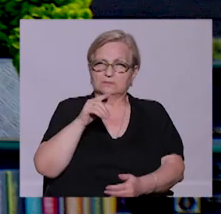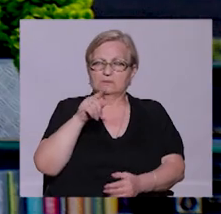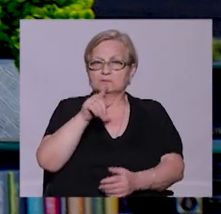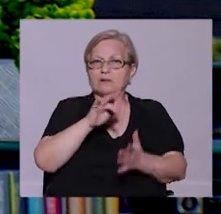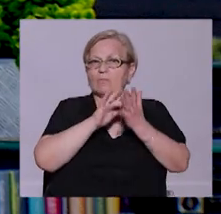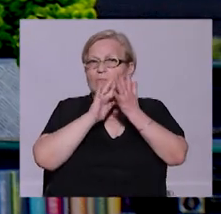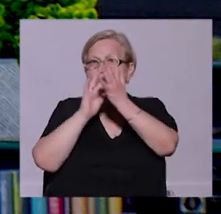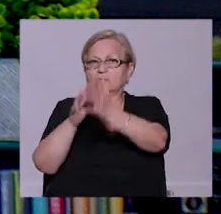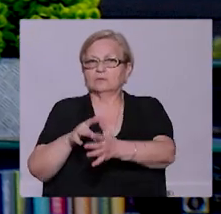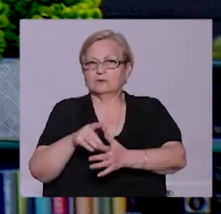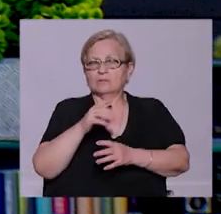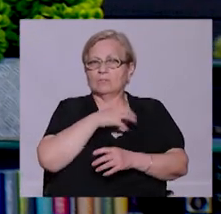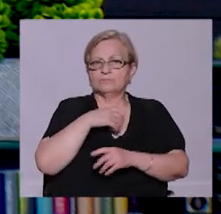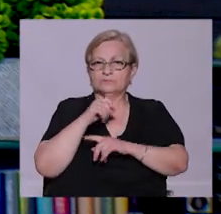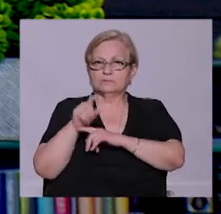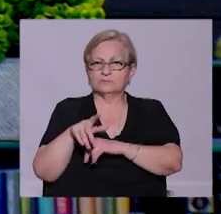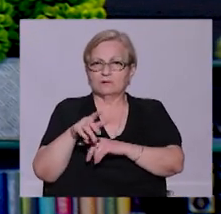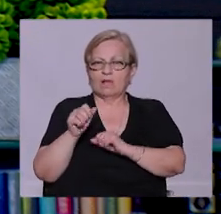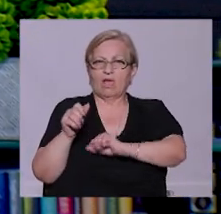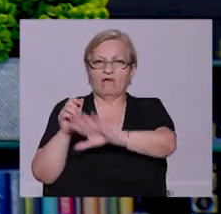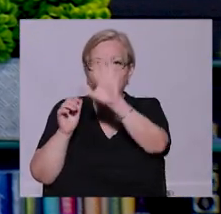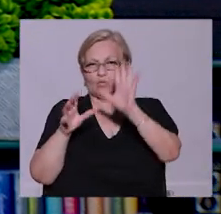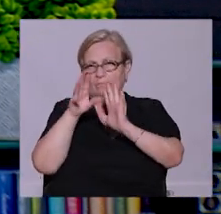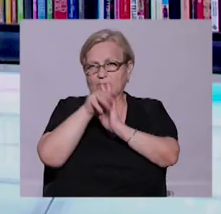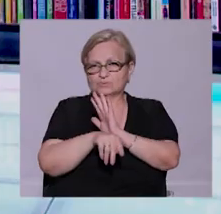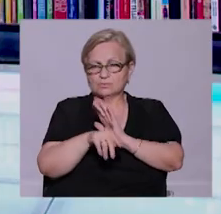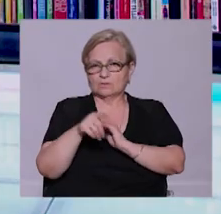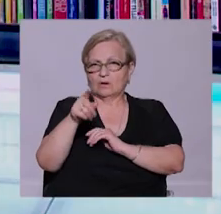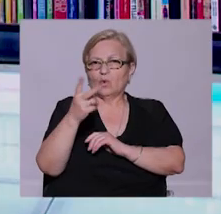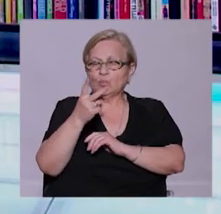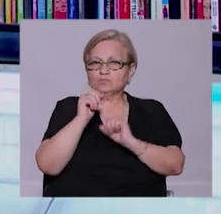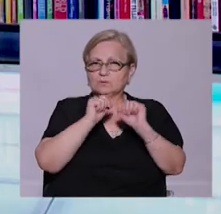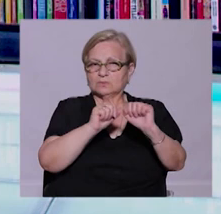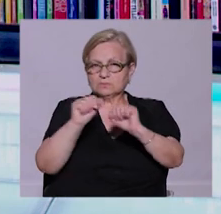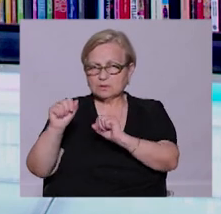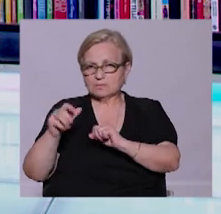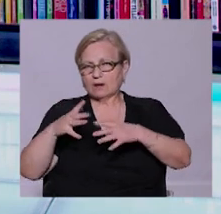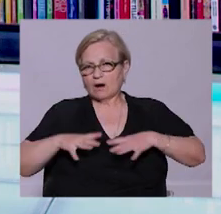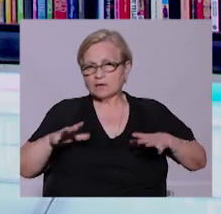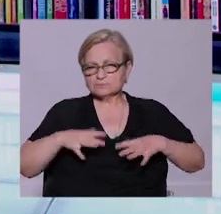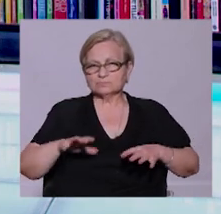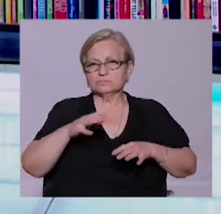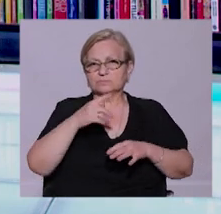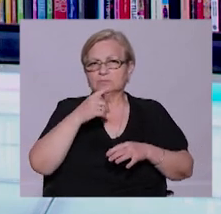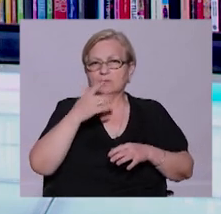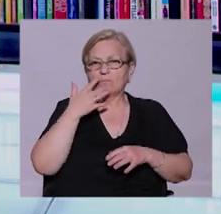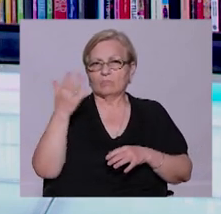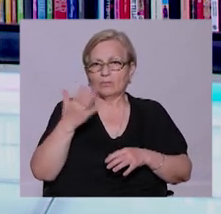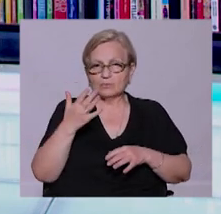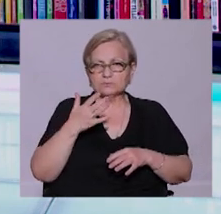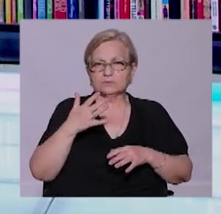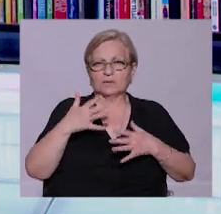იგი მოგზაურობდა მეფის დავალებით ევროპაში, სადაც მას უნდა დაეცვა და გაეტარებინა ქართული პოლიტიკა